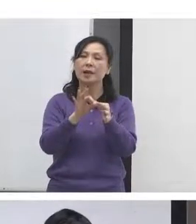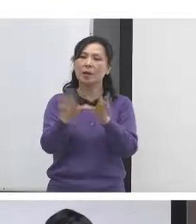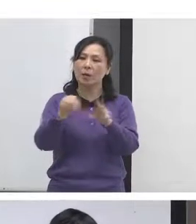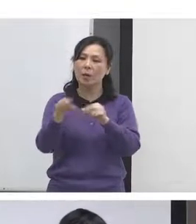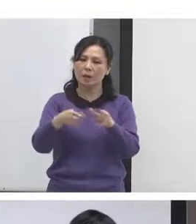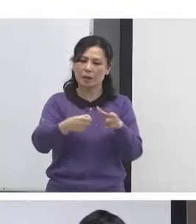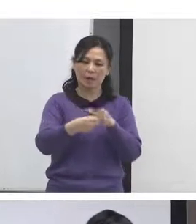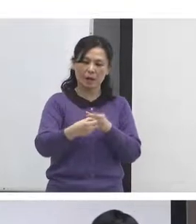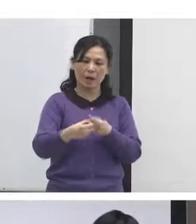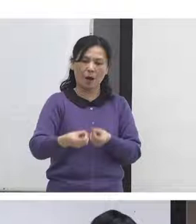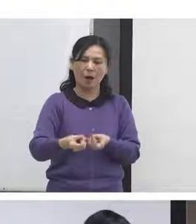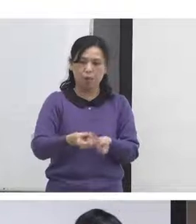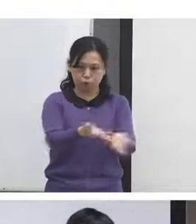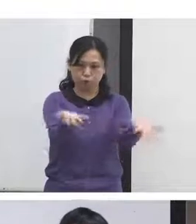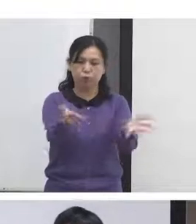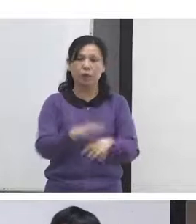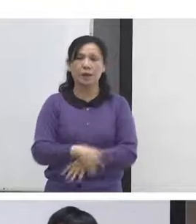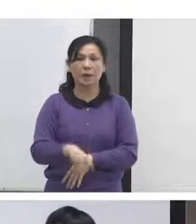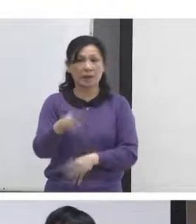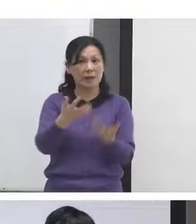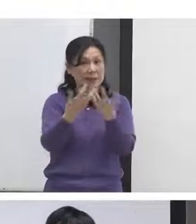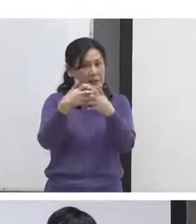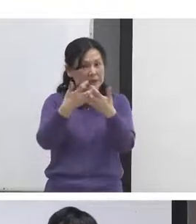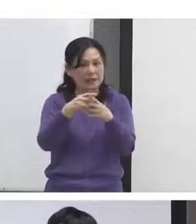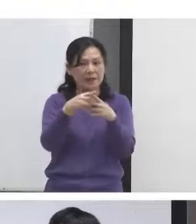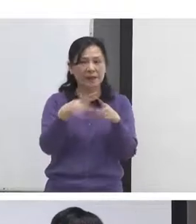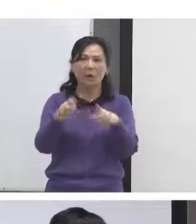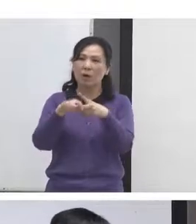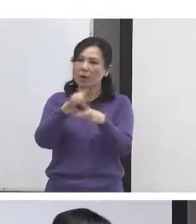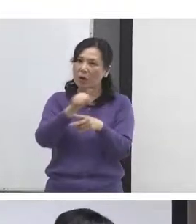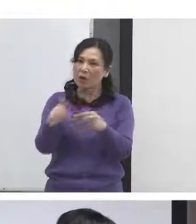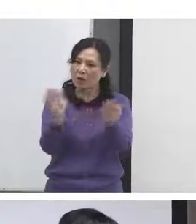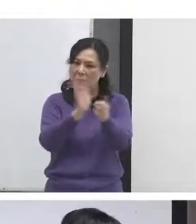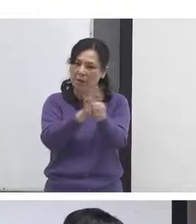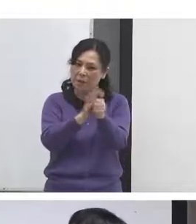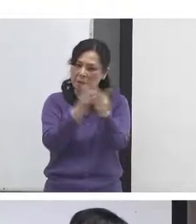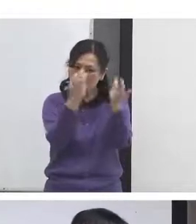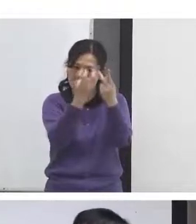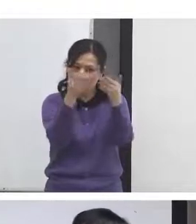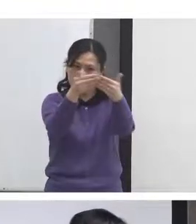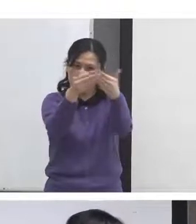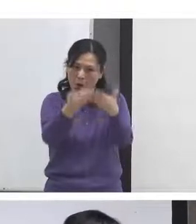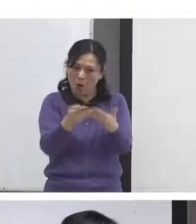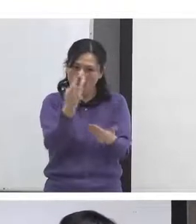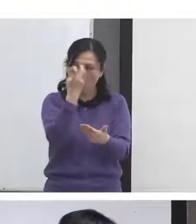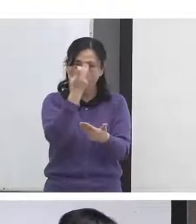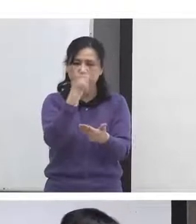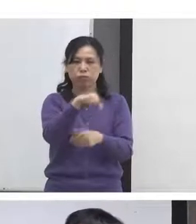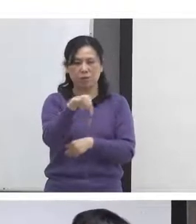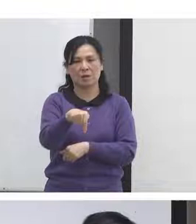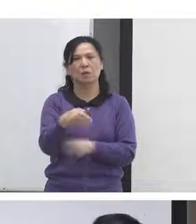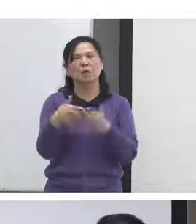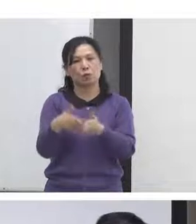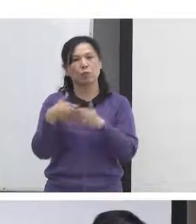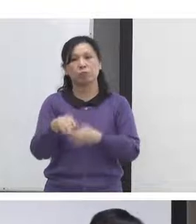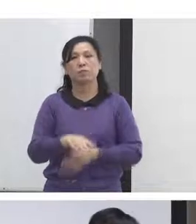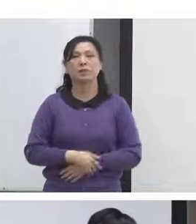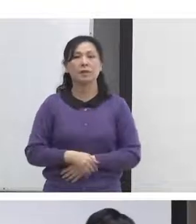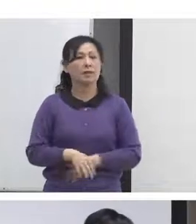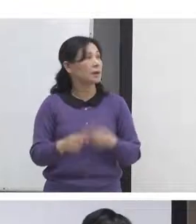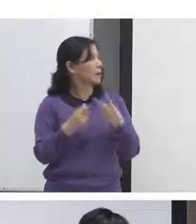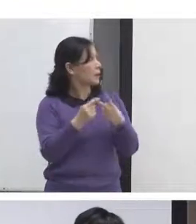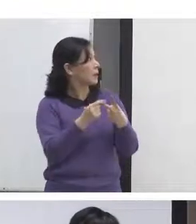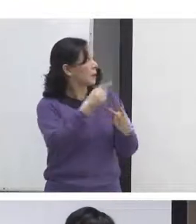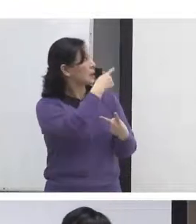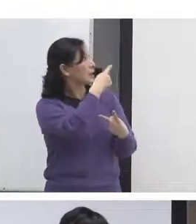就是机器或者是要有工具来帮忙去检测说你知道有没有输入错误，是我觉得很重要的基础建设。而像第二个 TCOS 的内